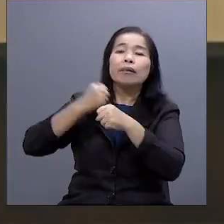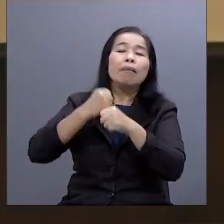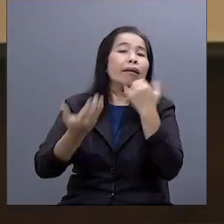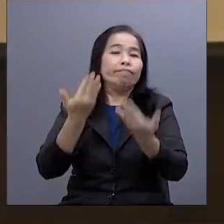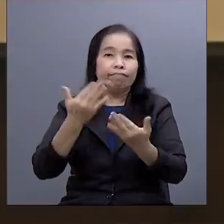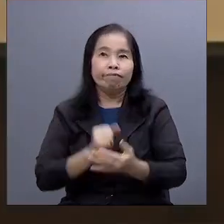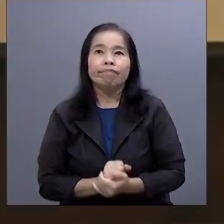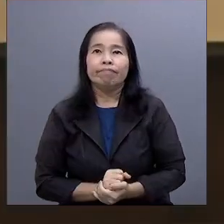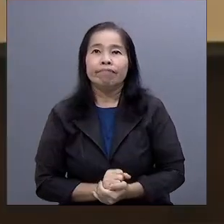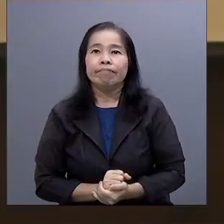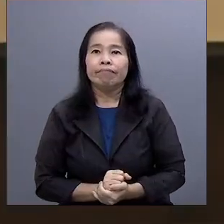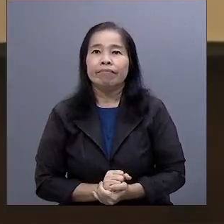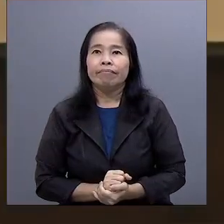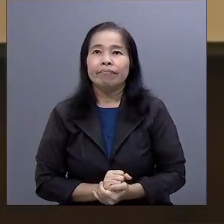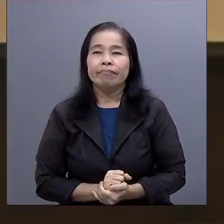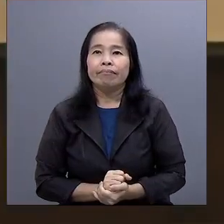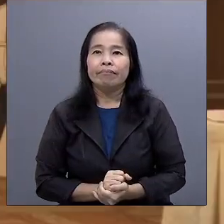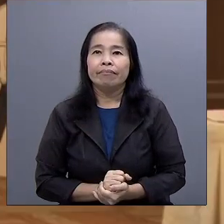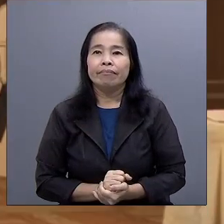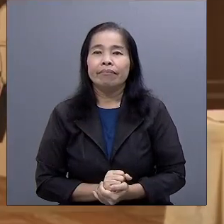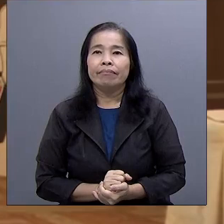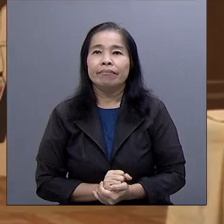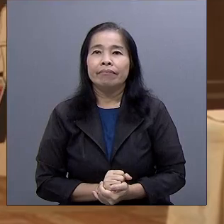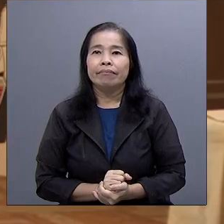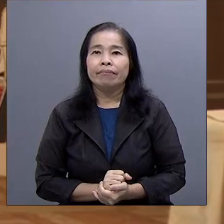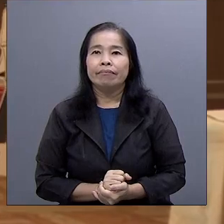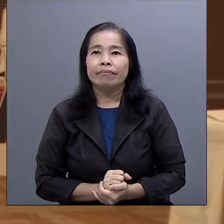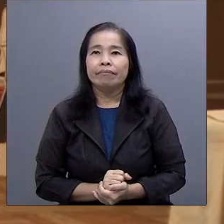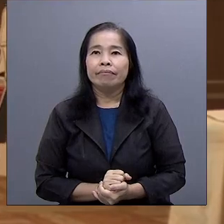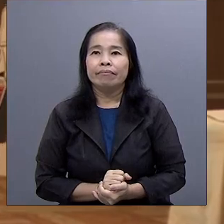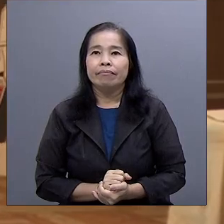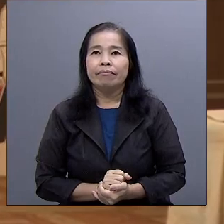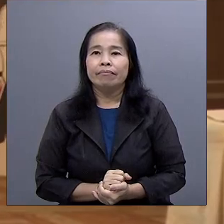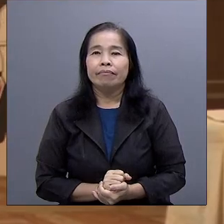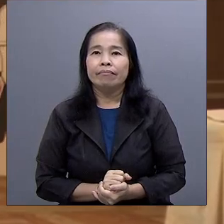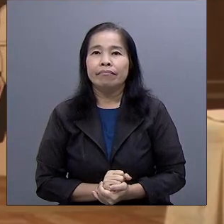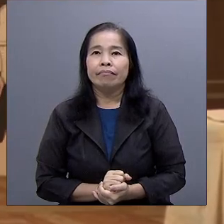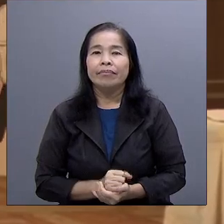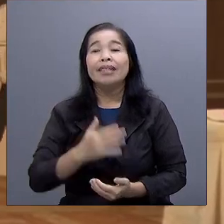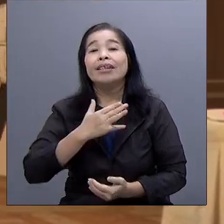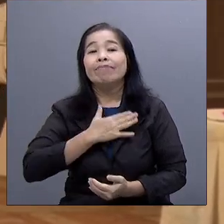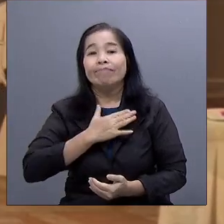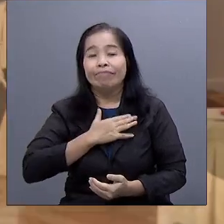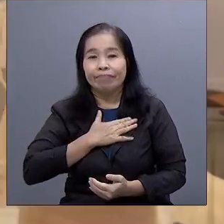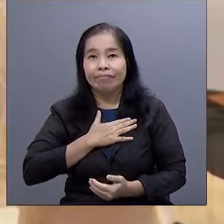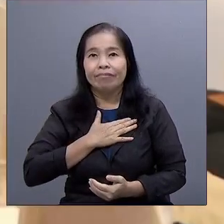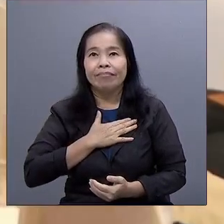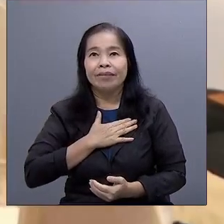ครั